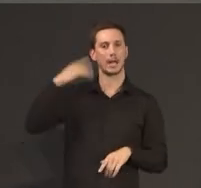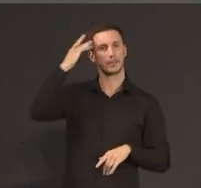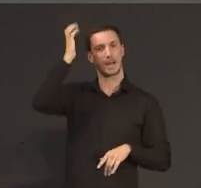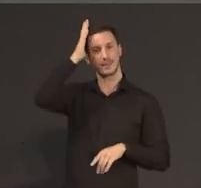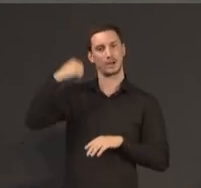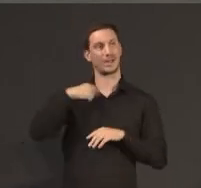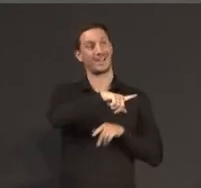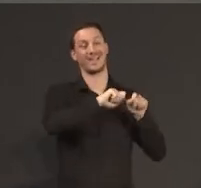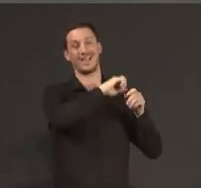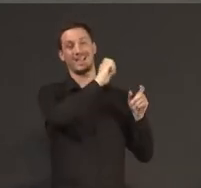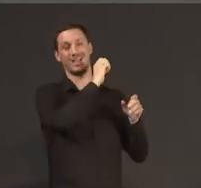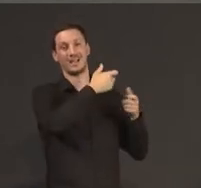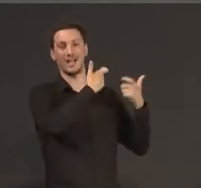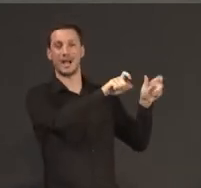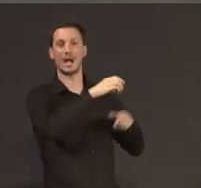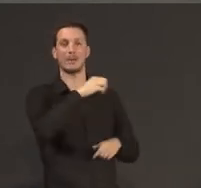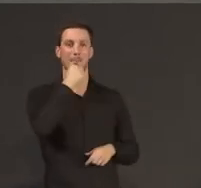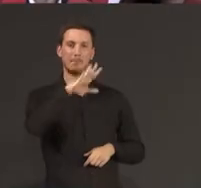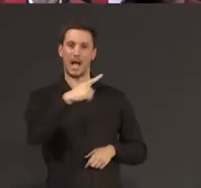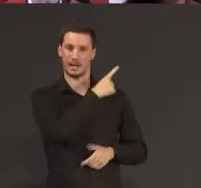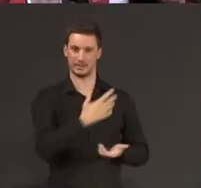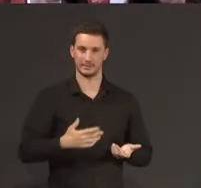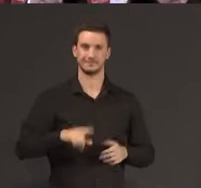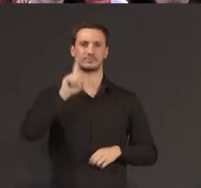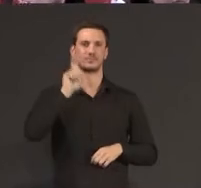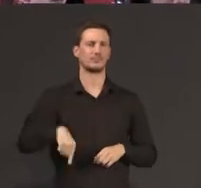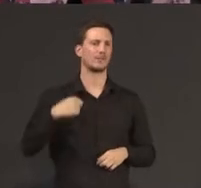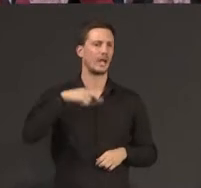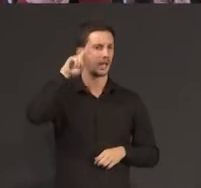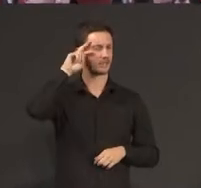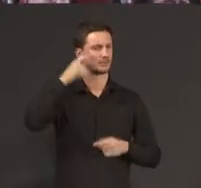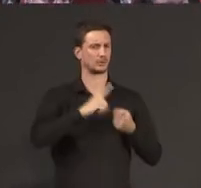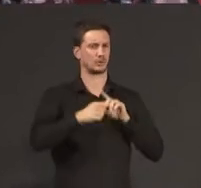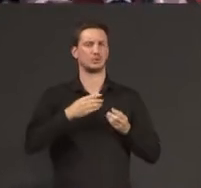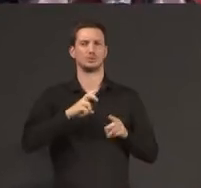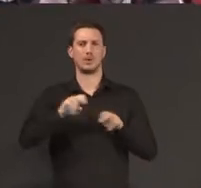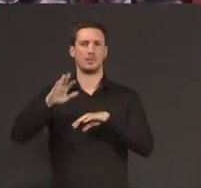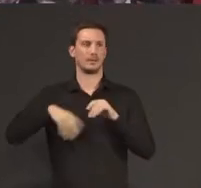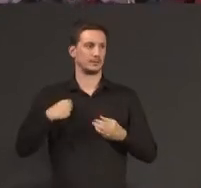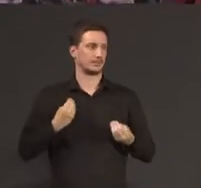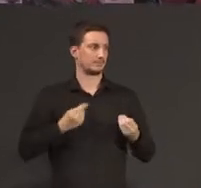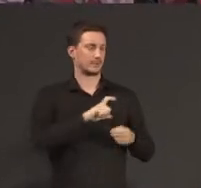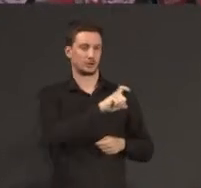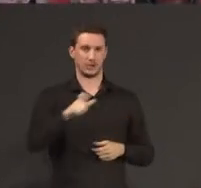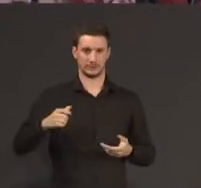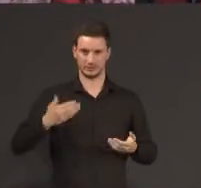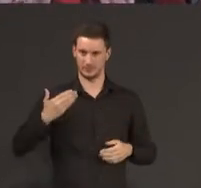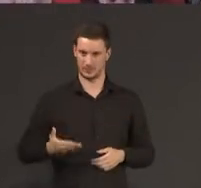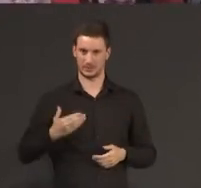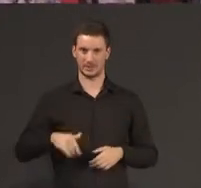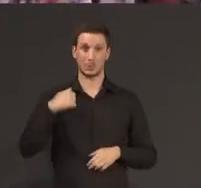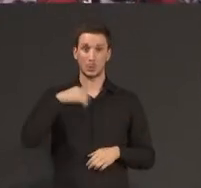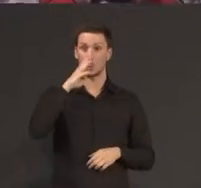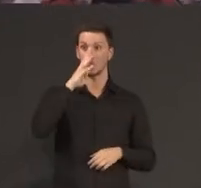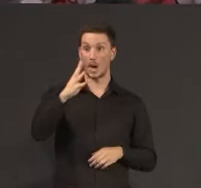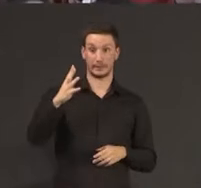Mar. I al final, viure moltes experiències noves amb gent espectacular. I aquests 4 anys han